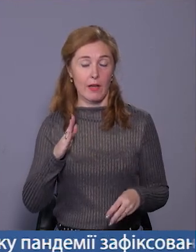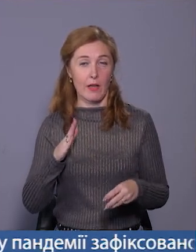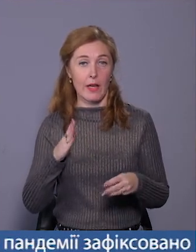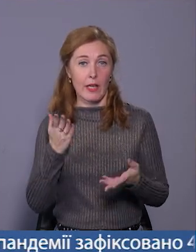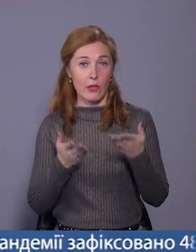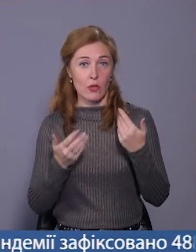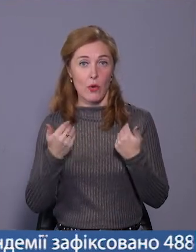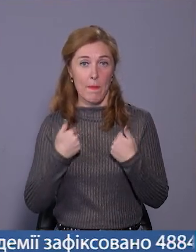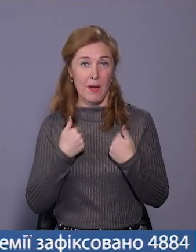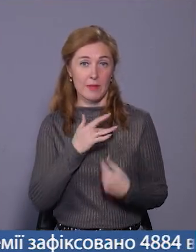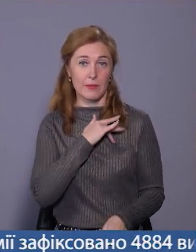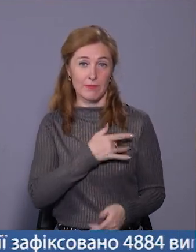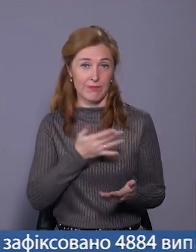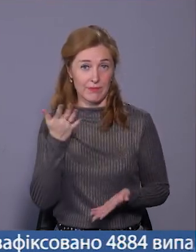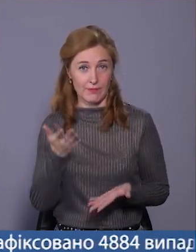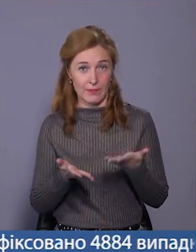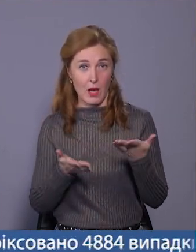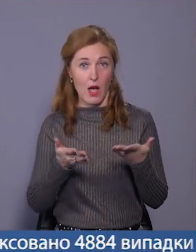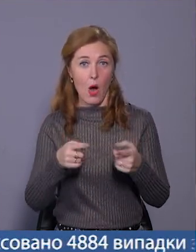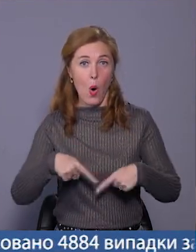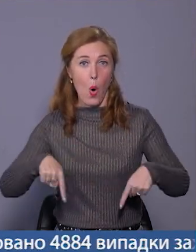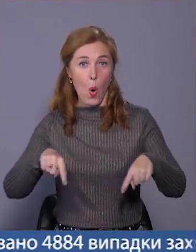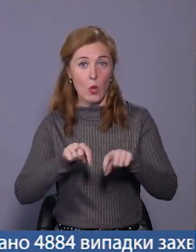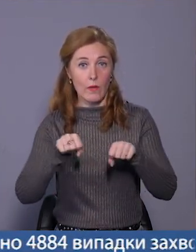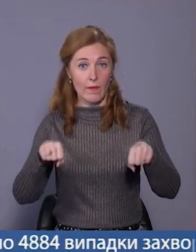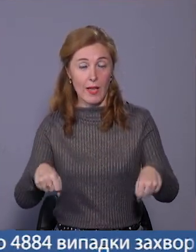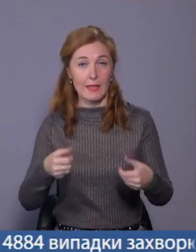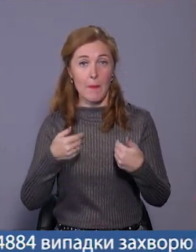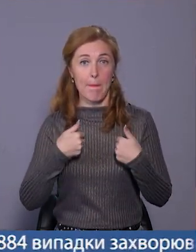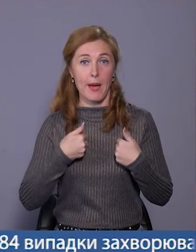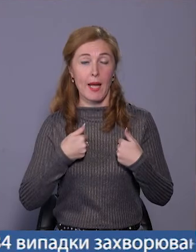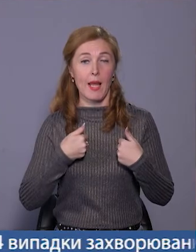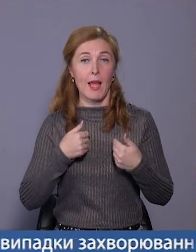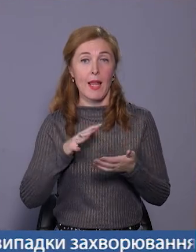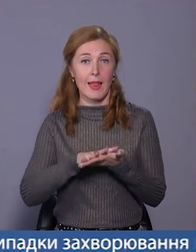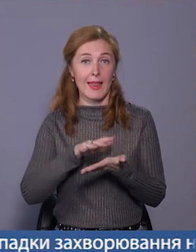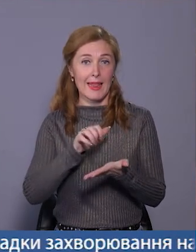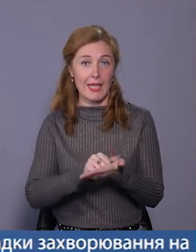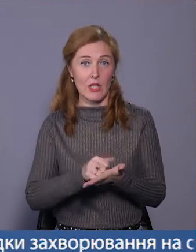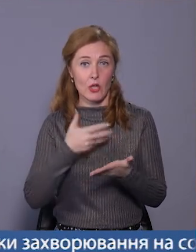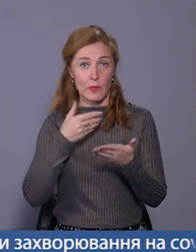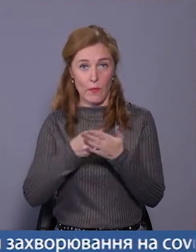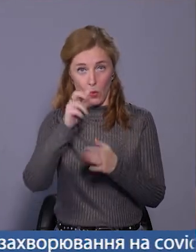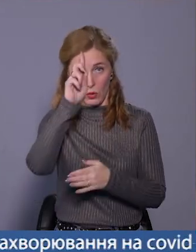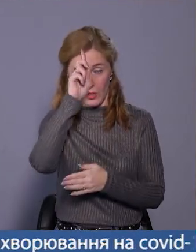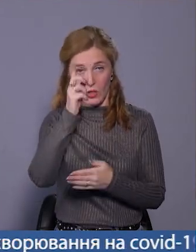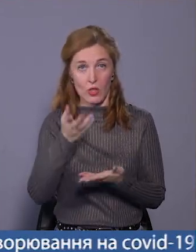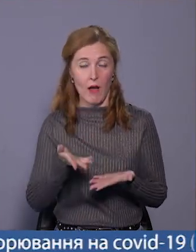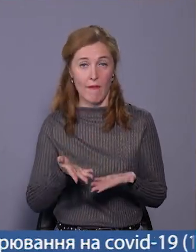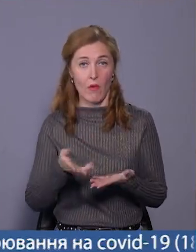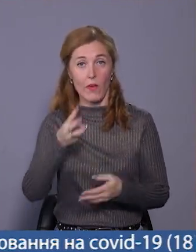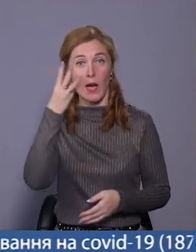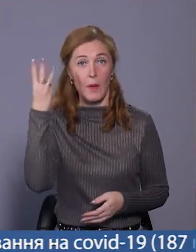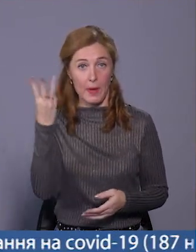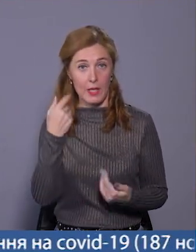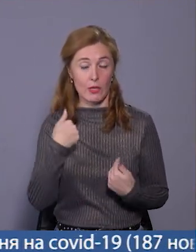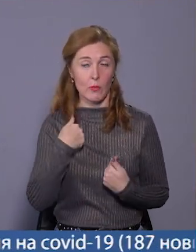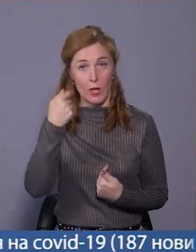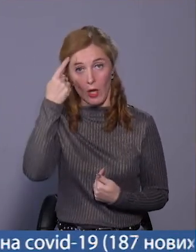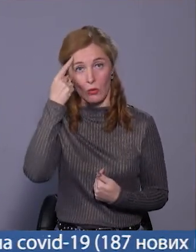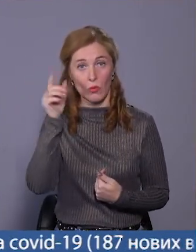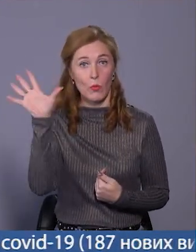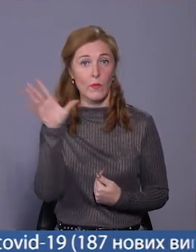сумнів органи влади, ми нищимо державу. Це призводить до ДНР, ЛНР. В Хмельницькому, я думаю, що всі,